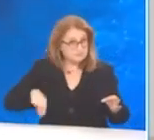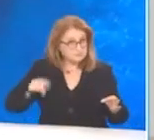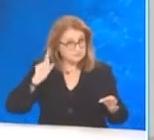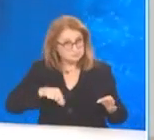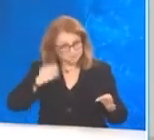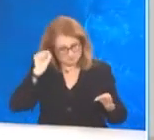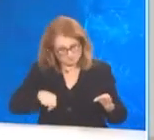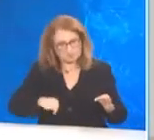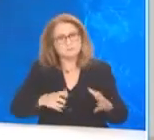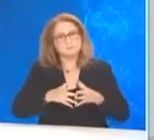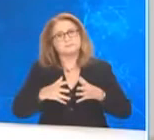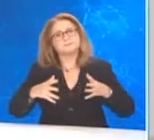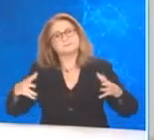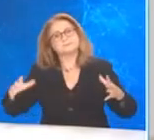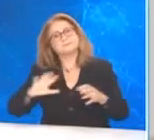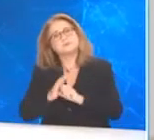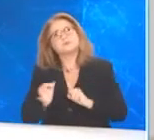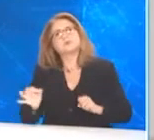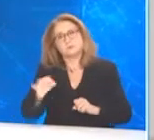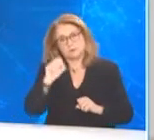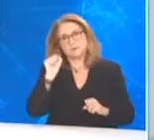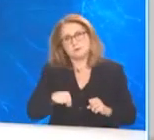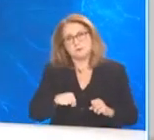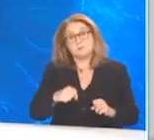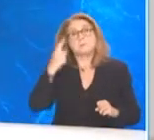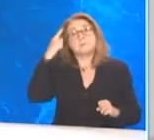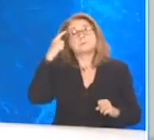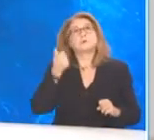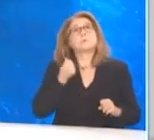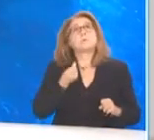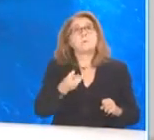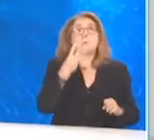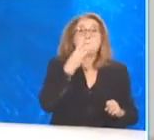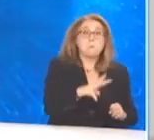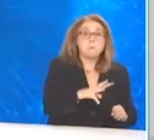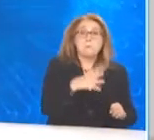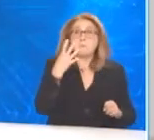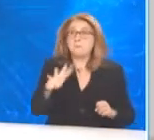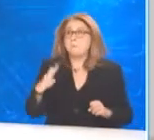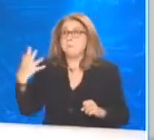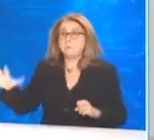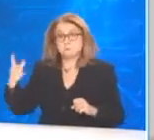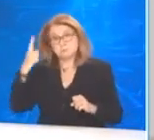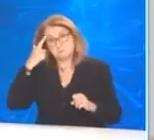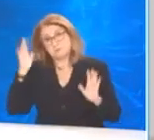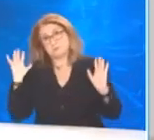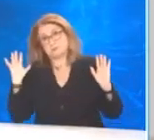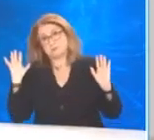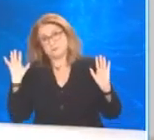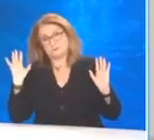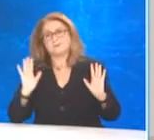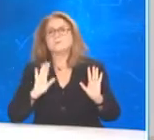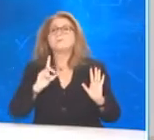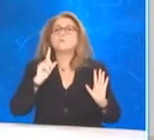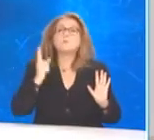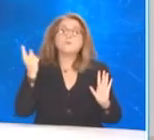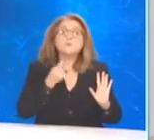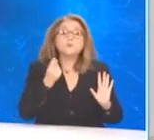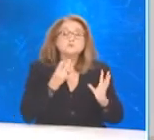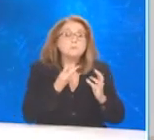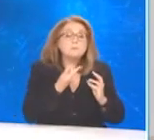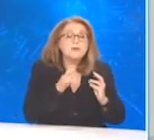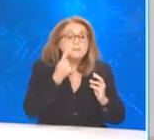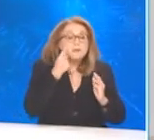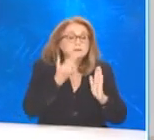300 ή θα είναι παραπάνω, νομίζω ότι προκύπτει από μία αυξητική τάση και έναν απλό αλγόριθμο